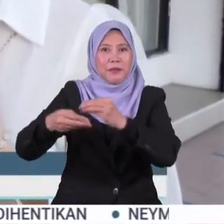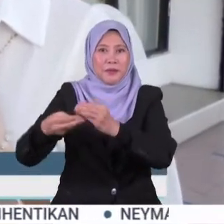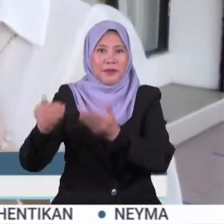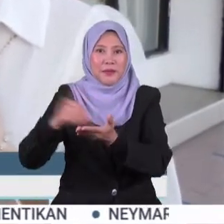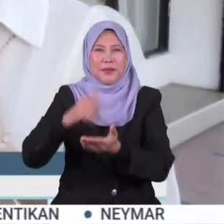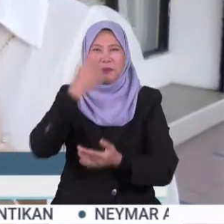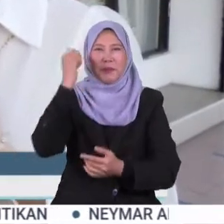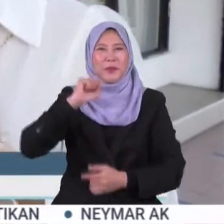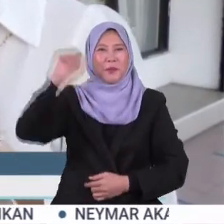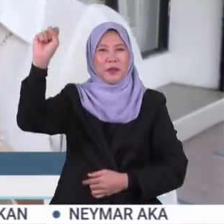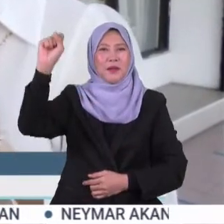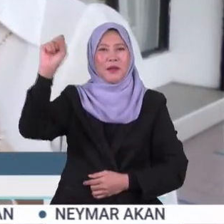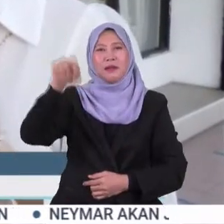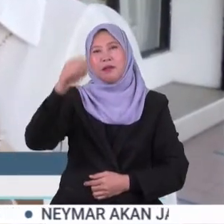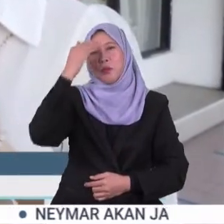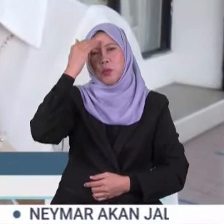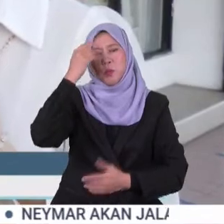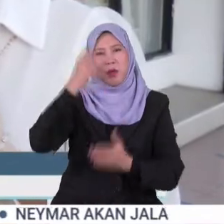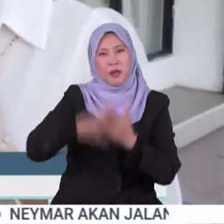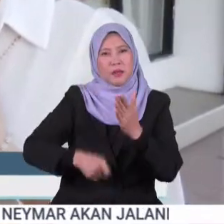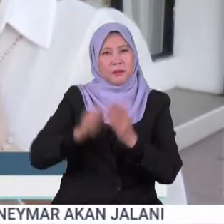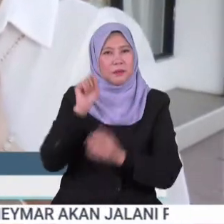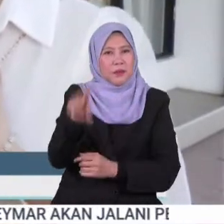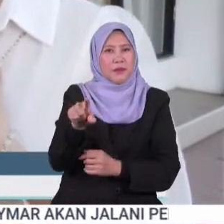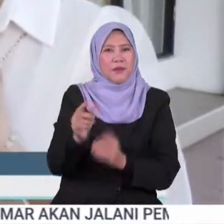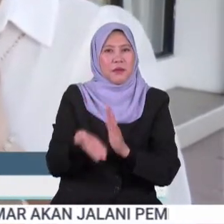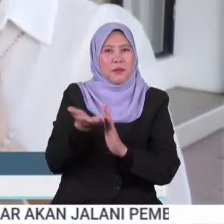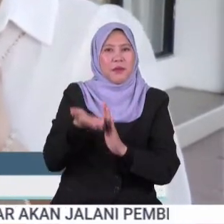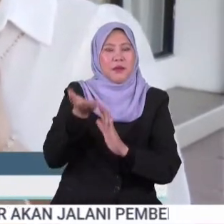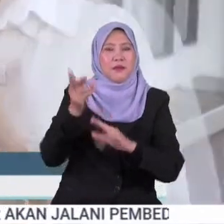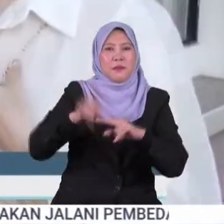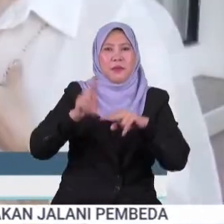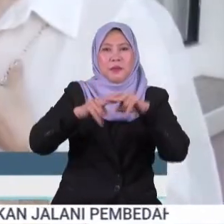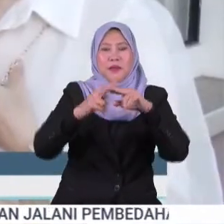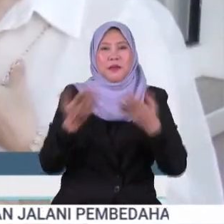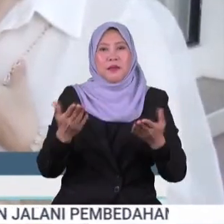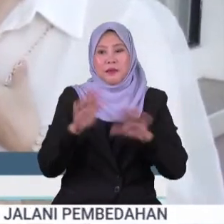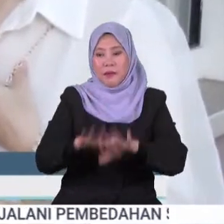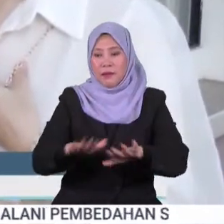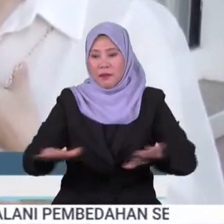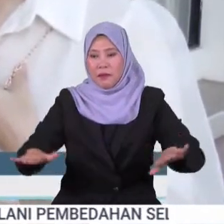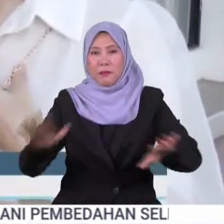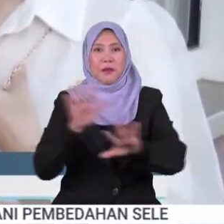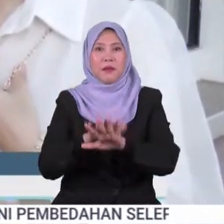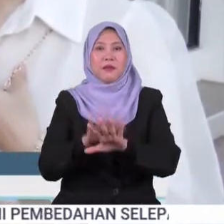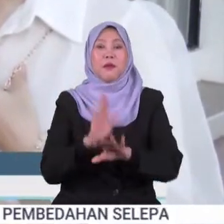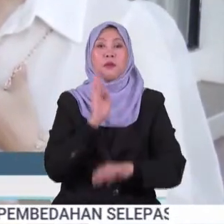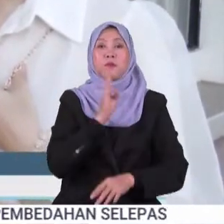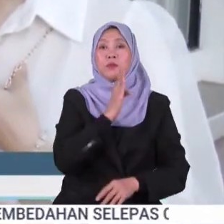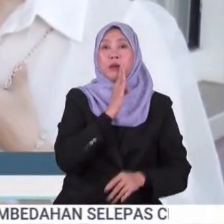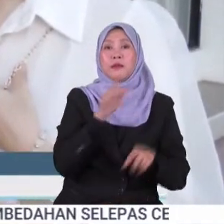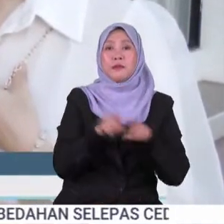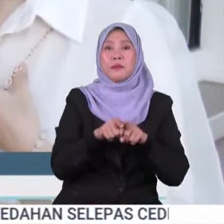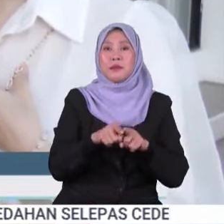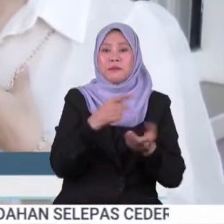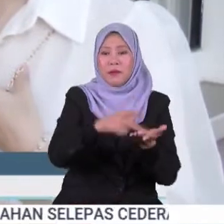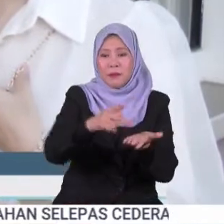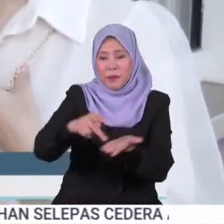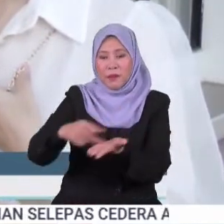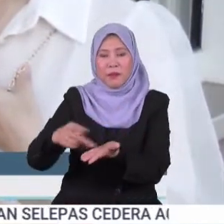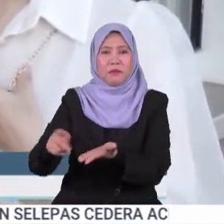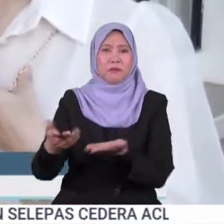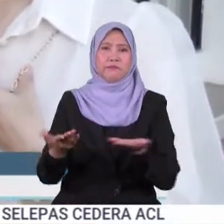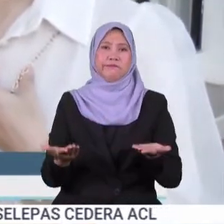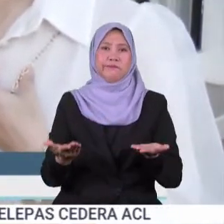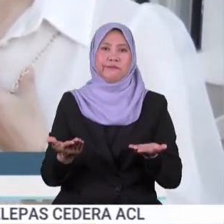kita di Sabah ini kan, kamu tahu juga harga dia pun meningkat. Apalagi yang banyak anak. Bujang pun banyak komitmen juga, macam kami ini. Banyak komitmen juga